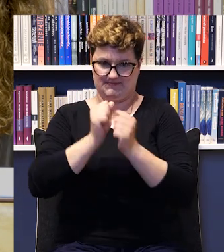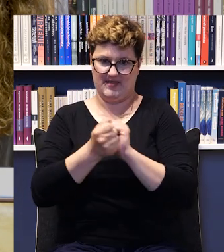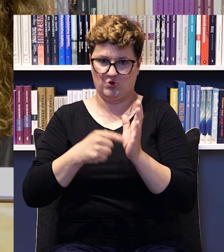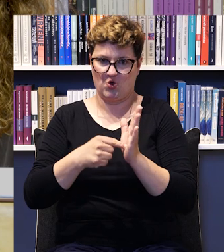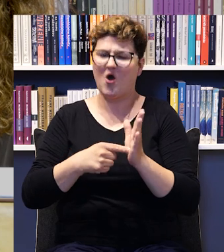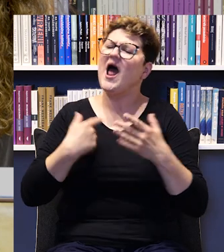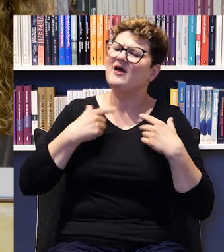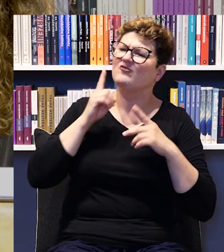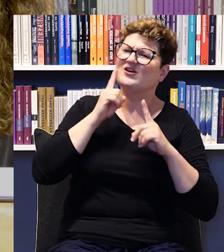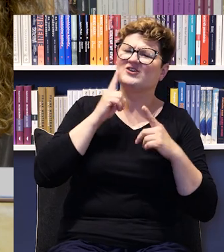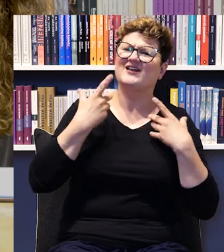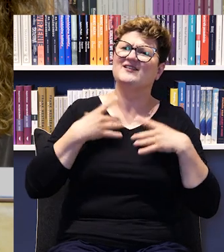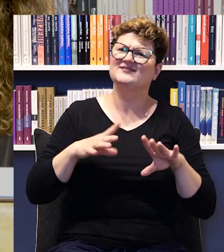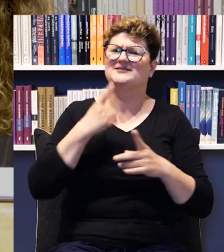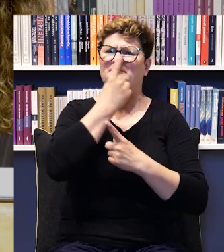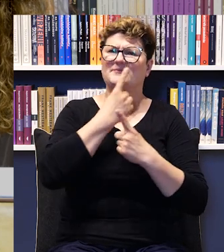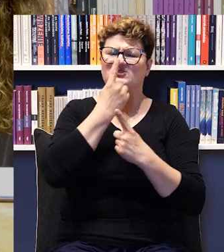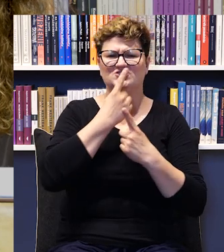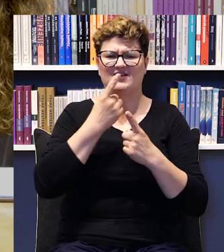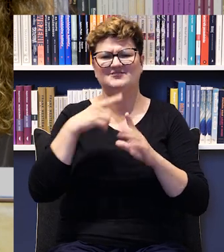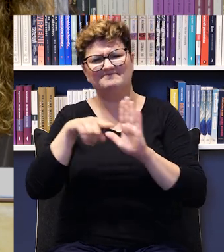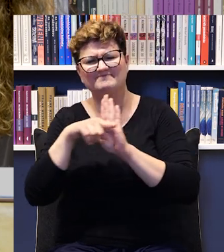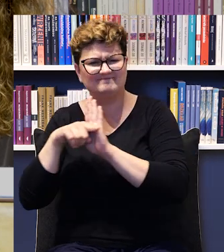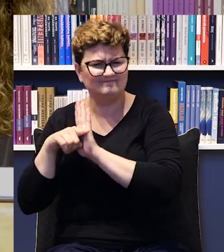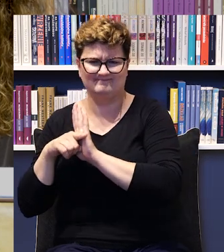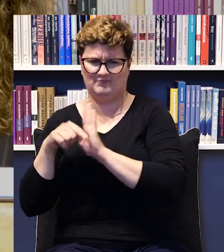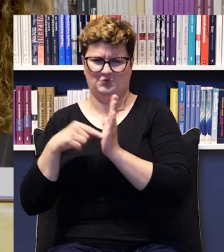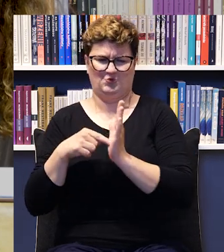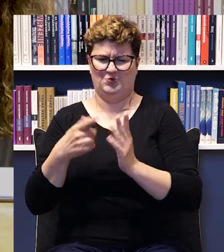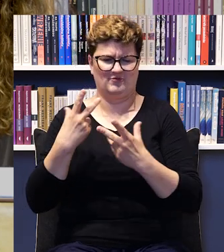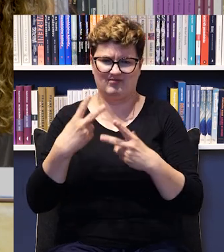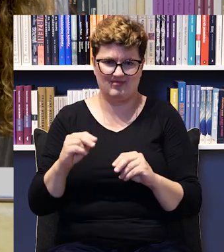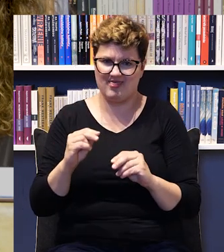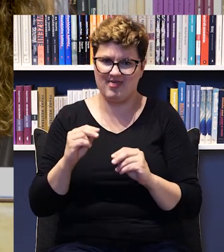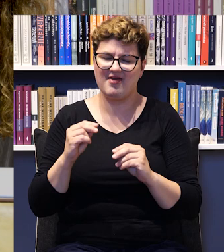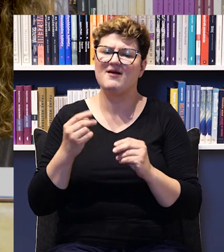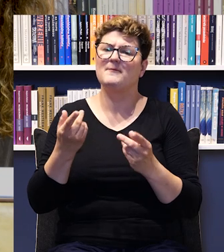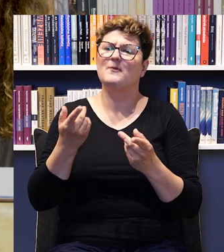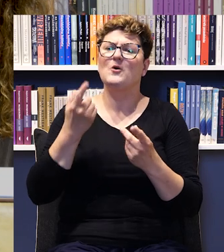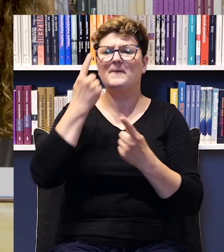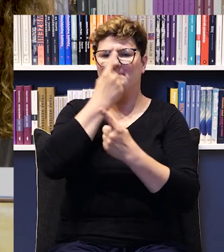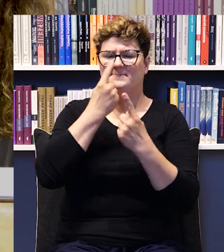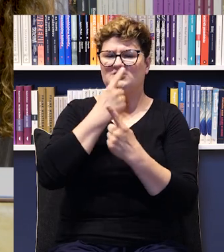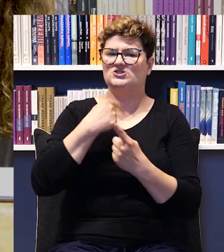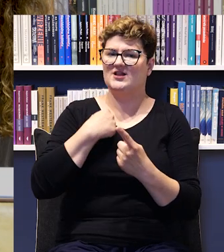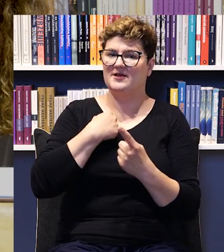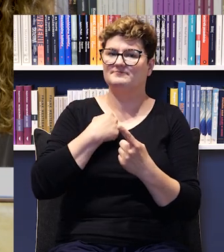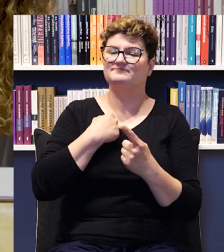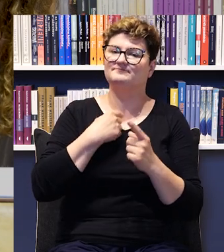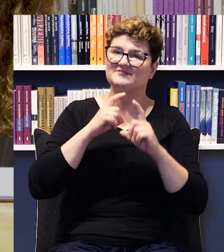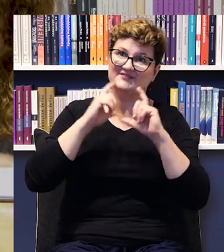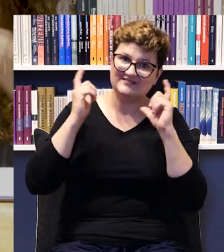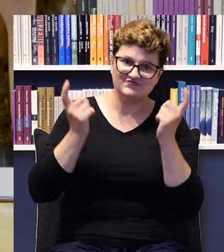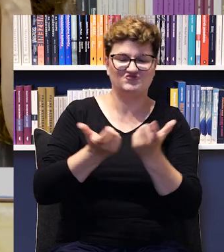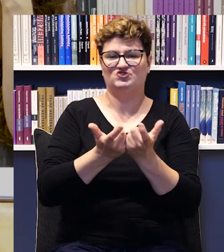nie chciałabym o tym właśnie myśleć w jakiś taki pesymistyczny sposób. Bo wydaje mi się, że tutaj cała rzecz